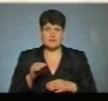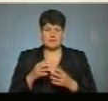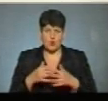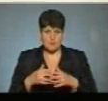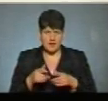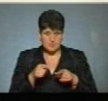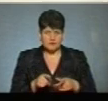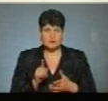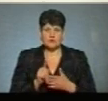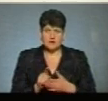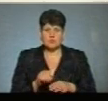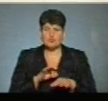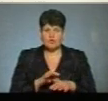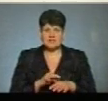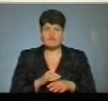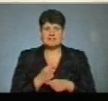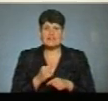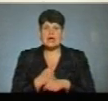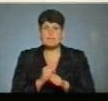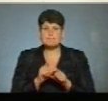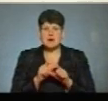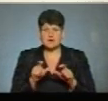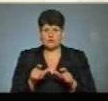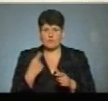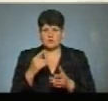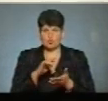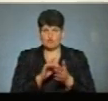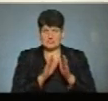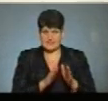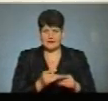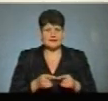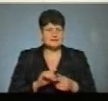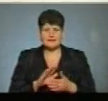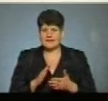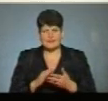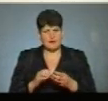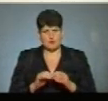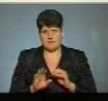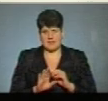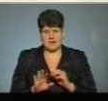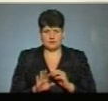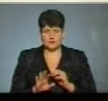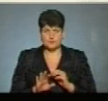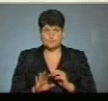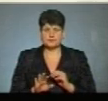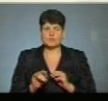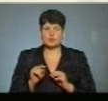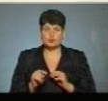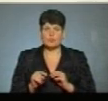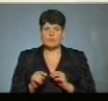які проводяться на ПВР, вони мусять проводитися лабораторно, тому вони будуть знаходитися в обласному центрі. Але це не є проблемою, тому